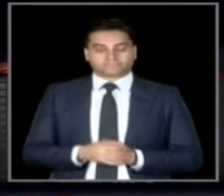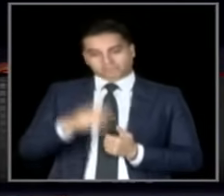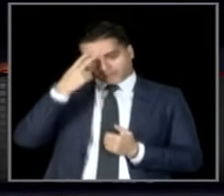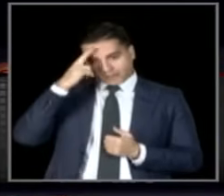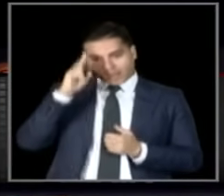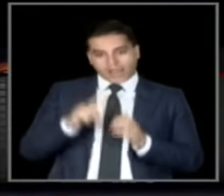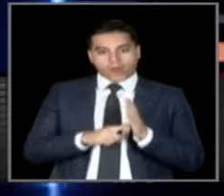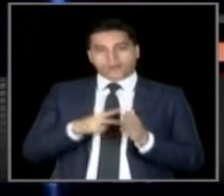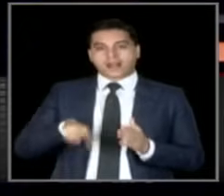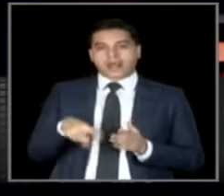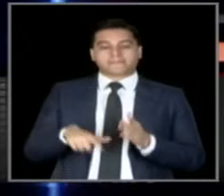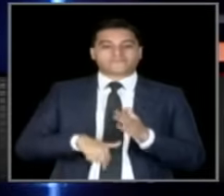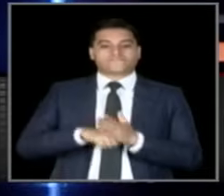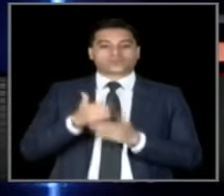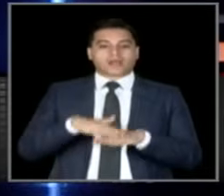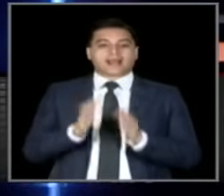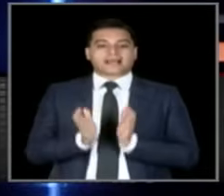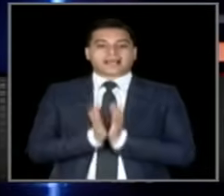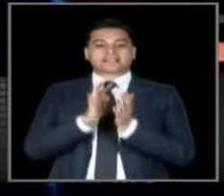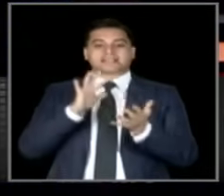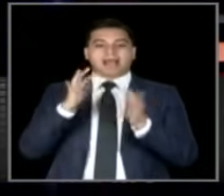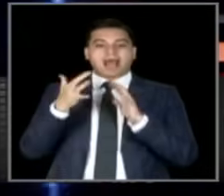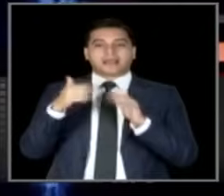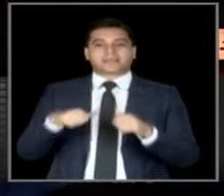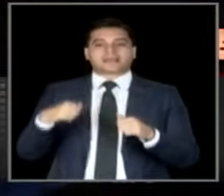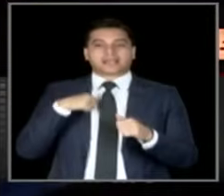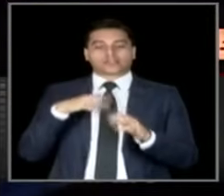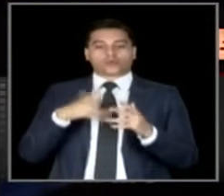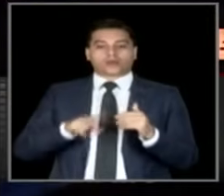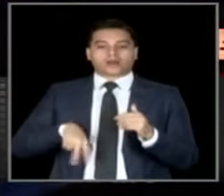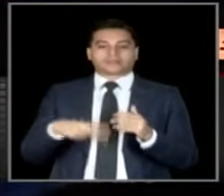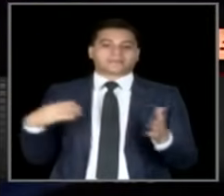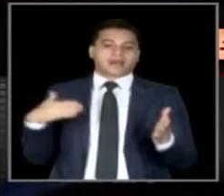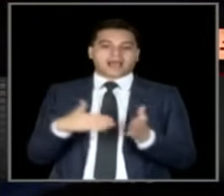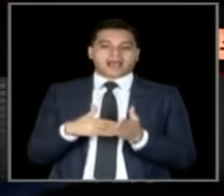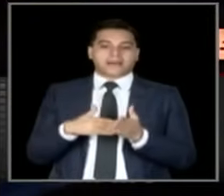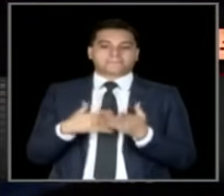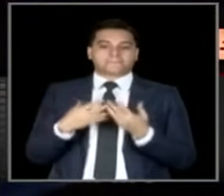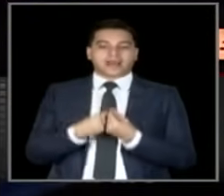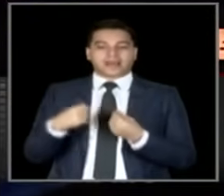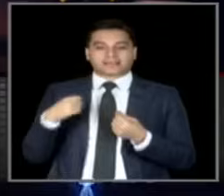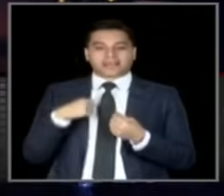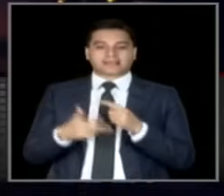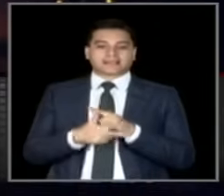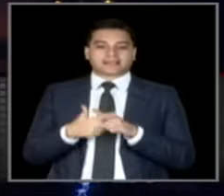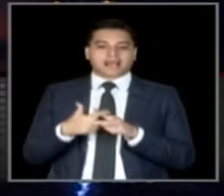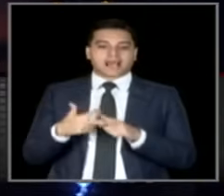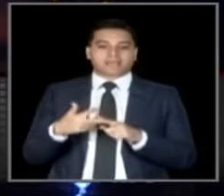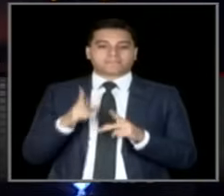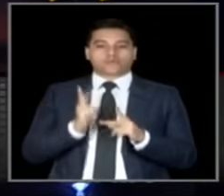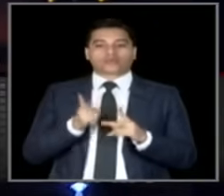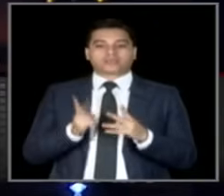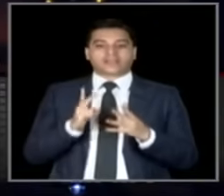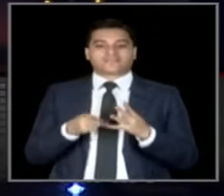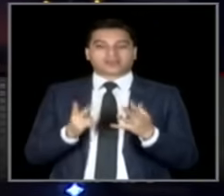من هو أول لاعب يفوز بكأس العالم للأندية لكرة القدم مع 3 أندية